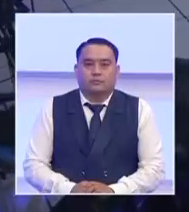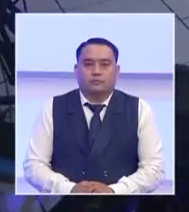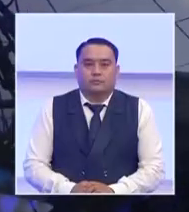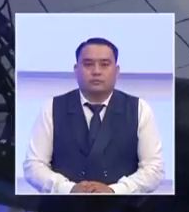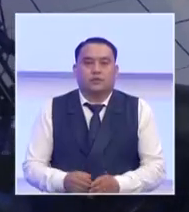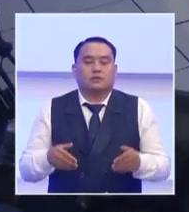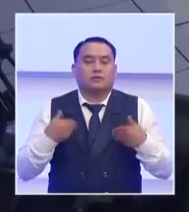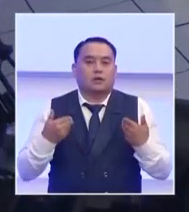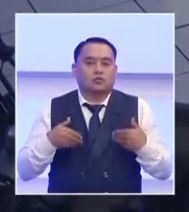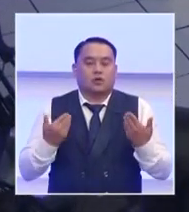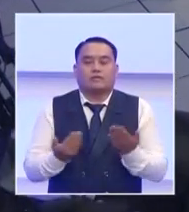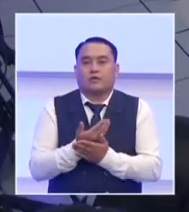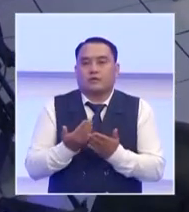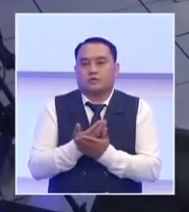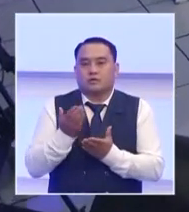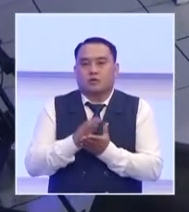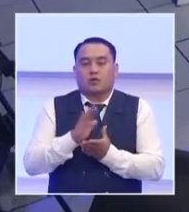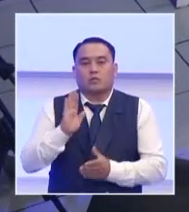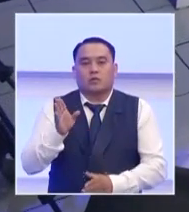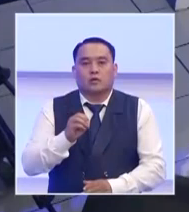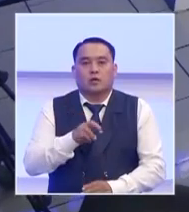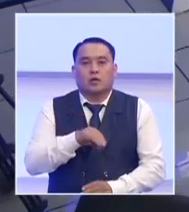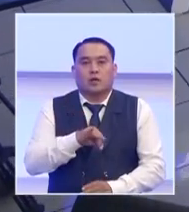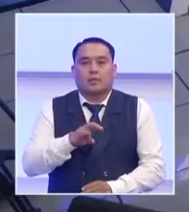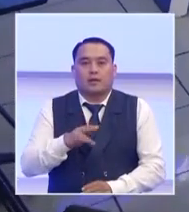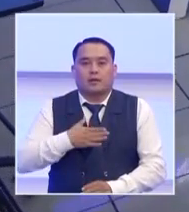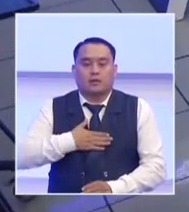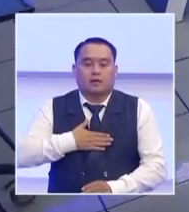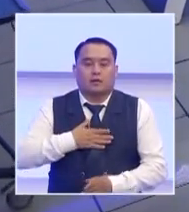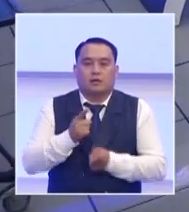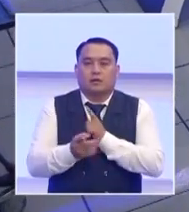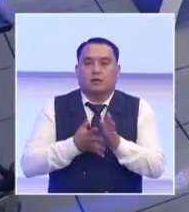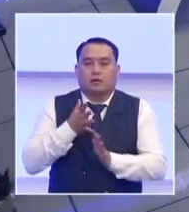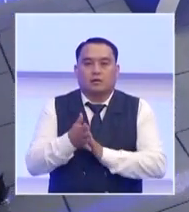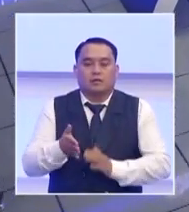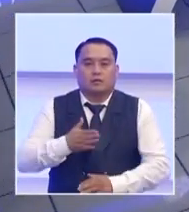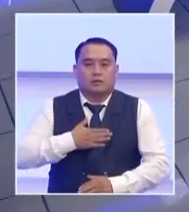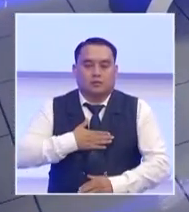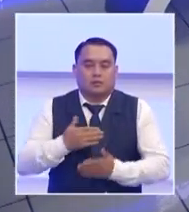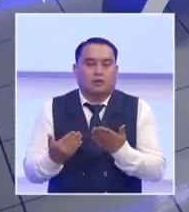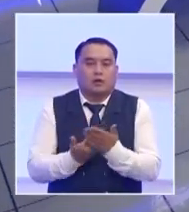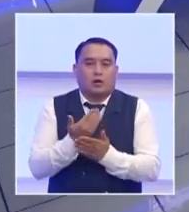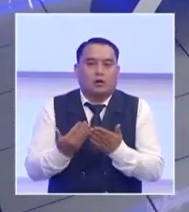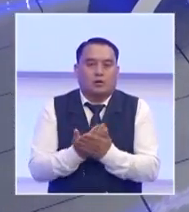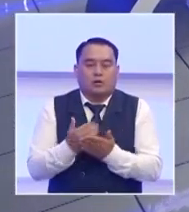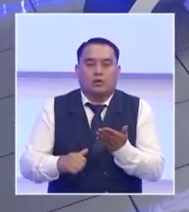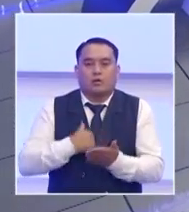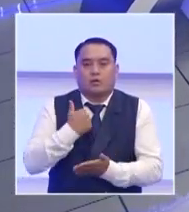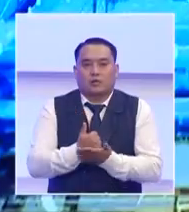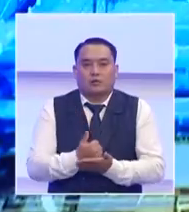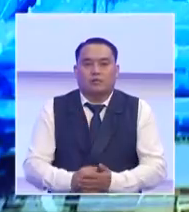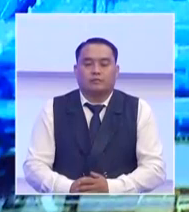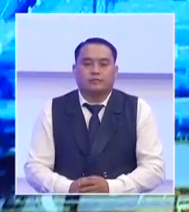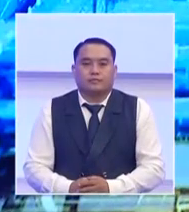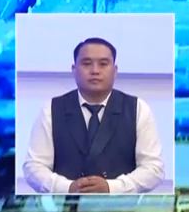здравствуйте время новостей на телеканале жетысу услуги прямого эфира или монро им века и слуга перед обеспечивает марор дома беков и